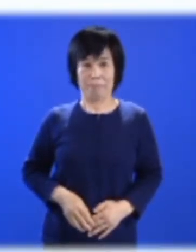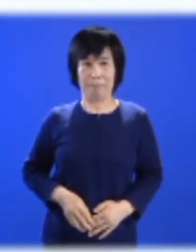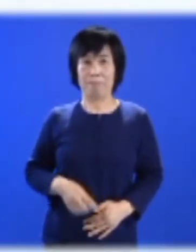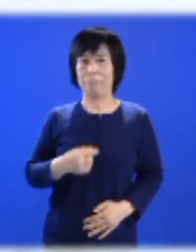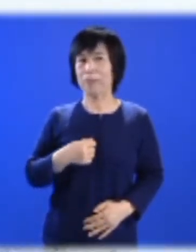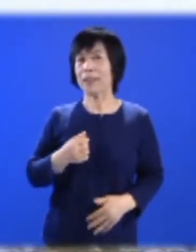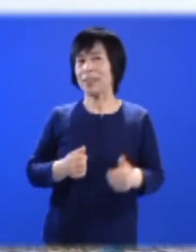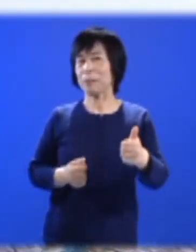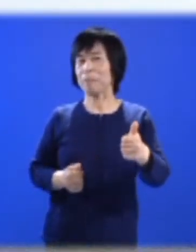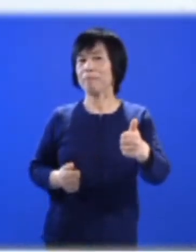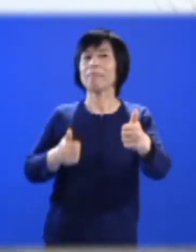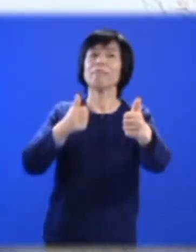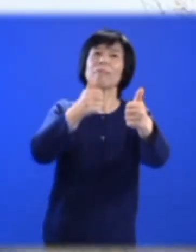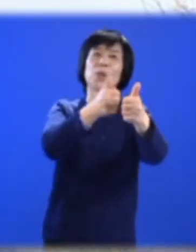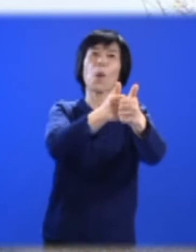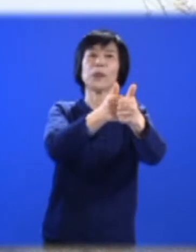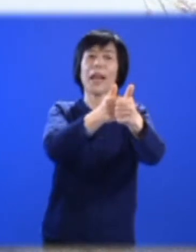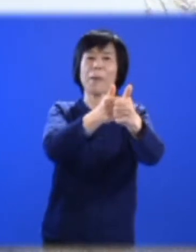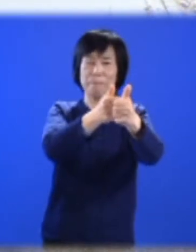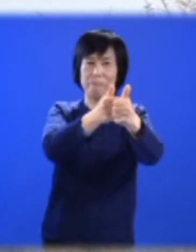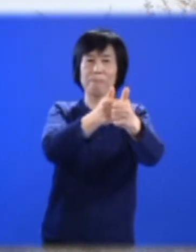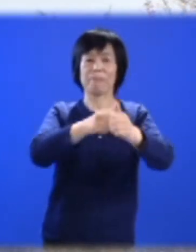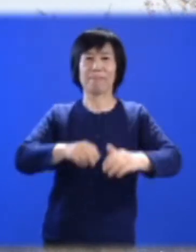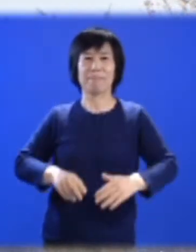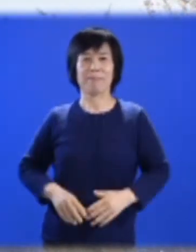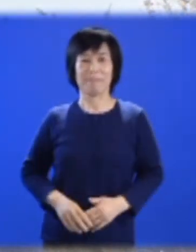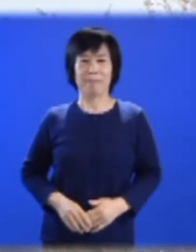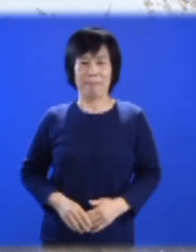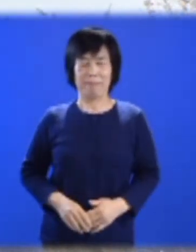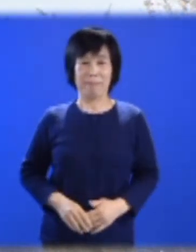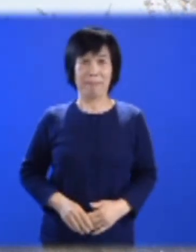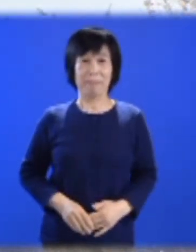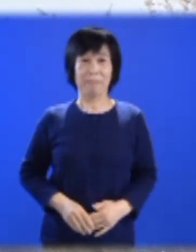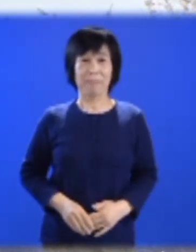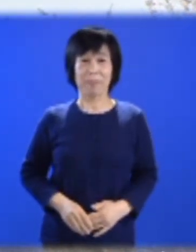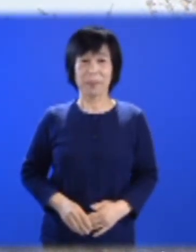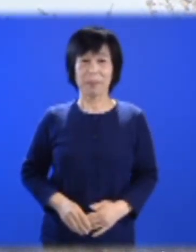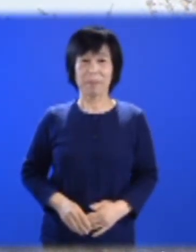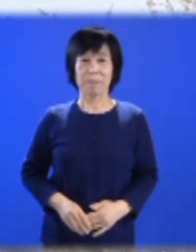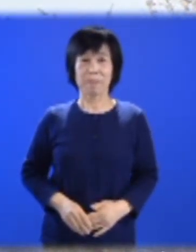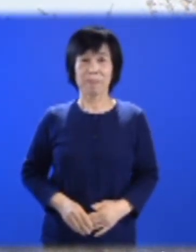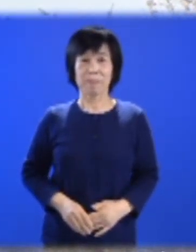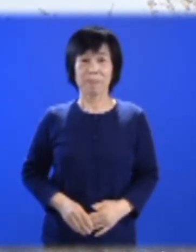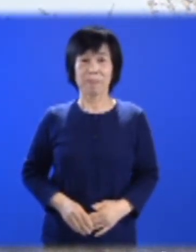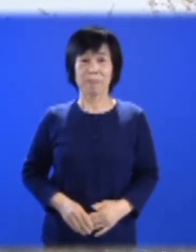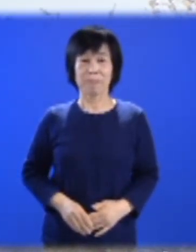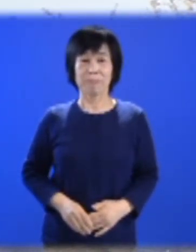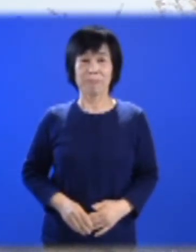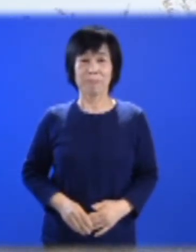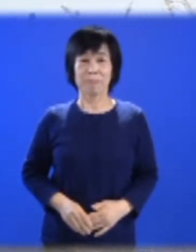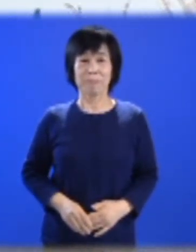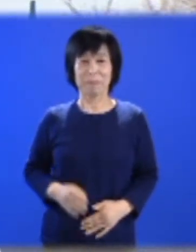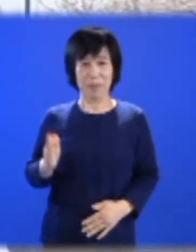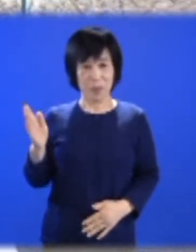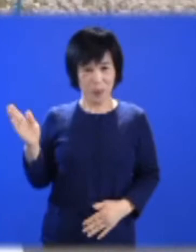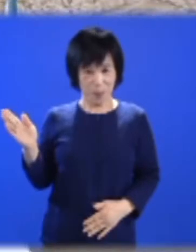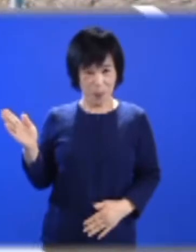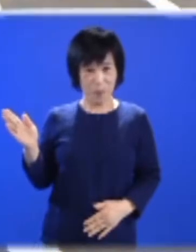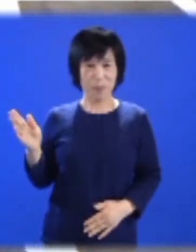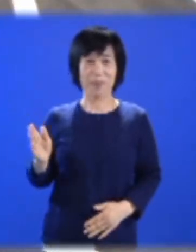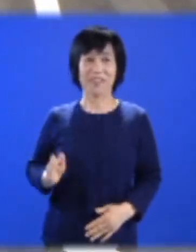ということで早速モトクロスコースにチャレンジしてきます。行ってきます。